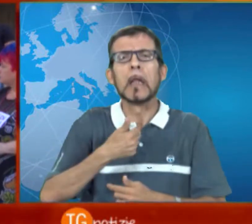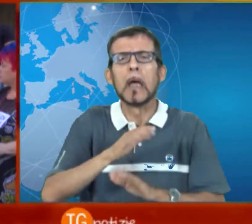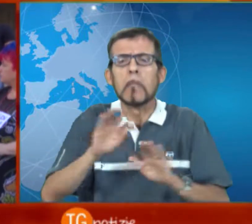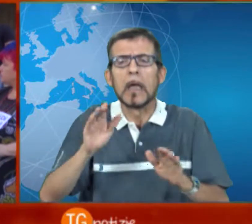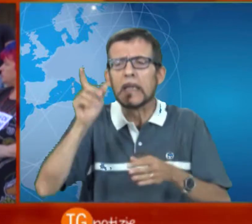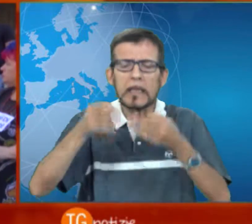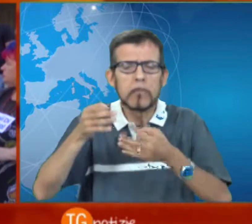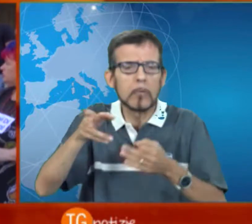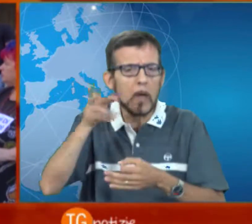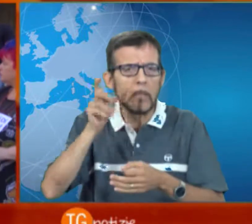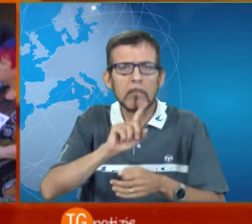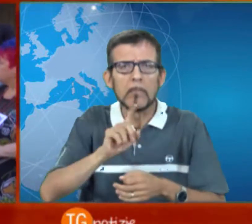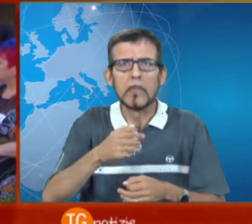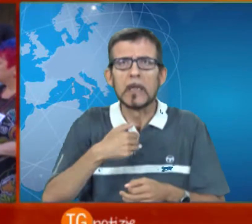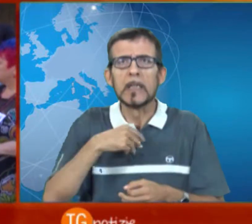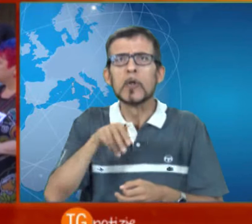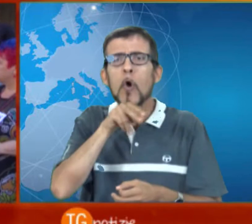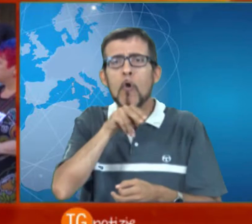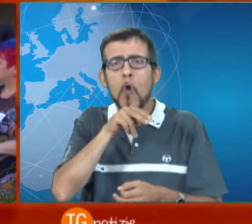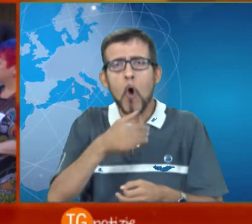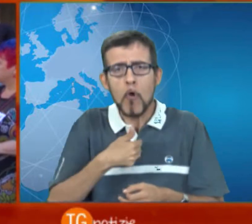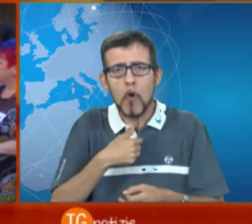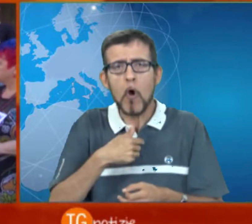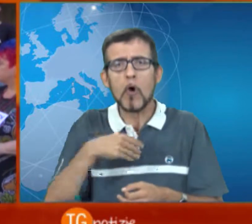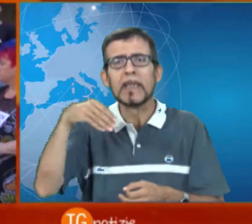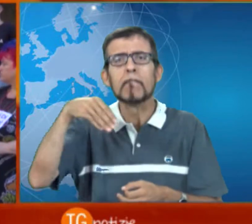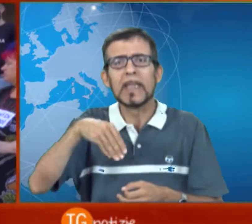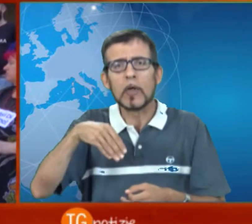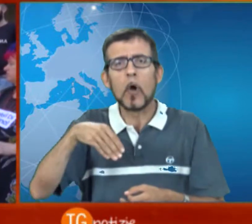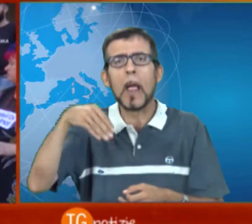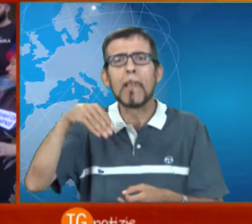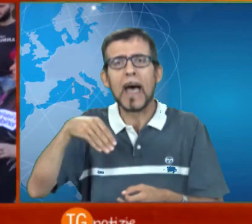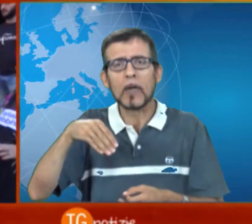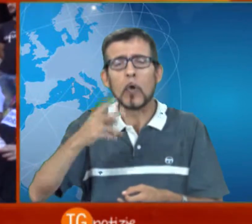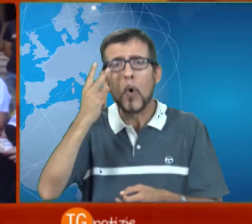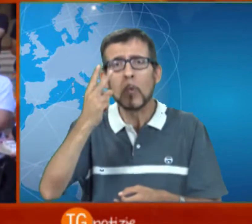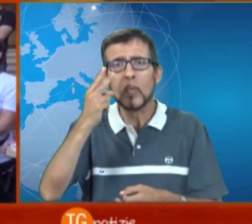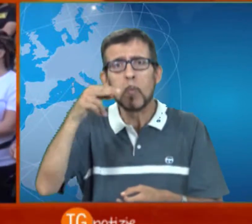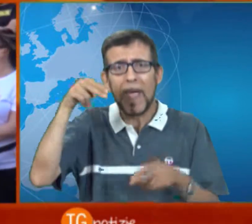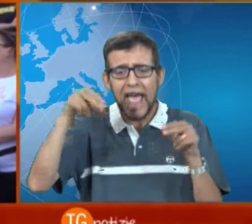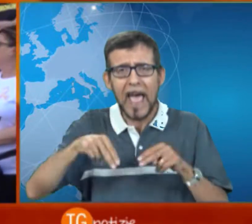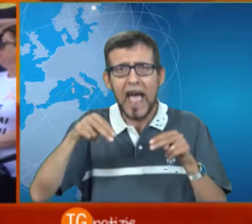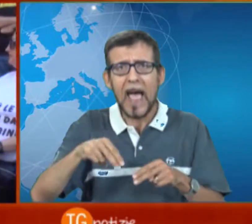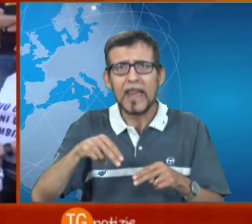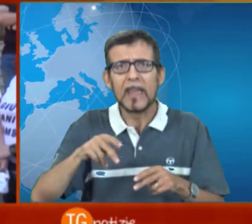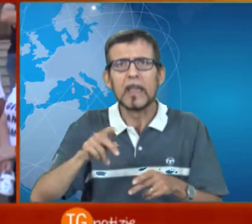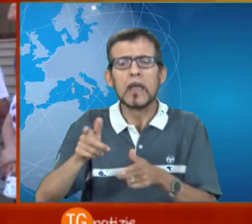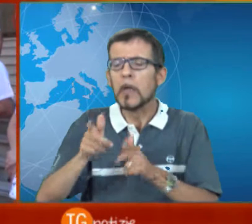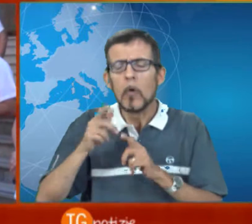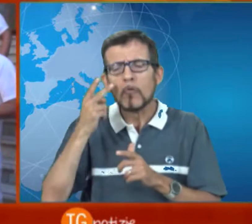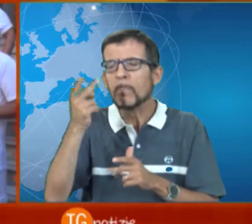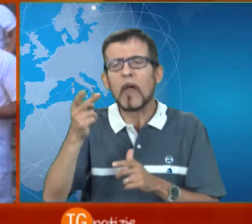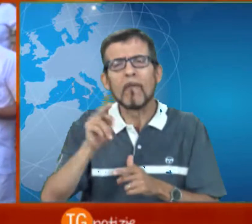Io sono il nonno di Nicola e Maico. Sono 2 anni e mezzo che non ci fanno vedere i